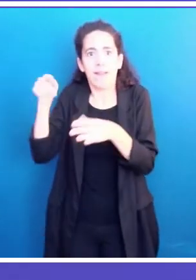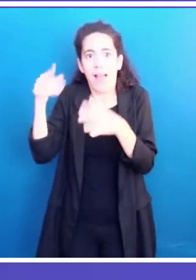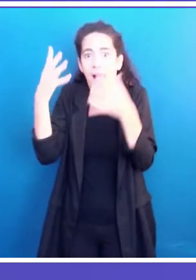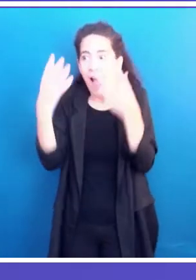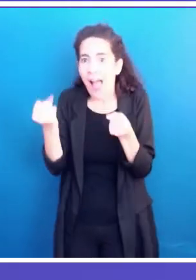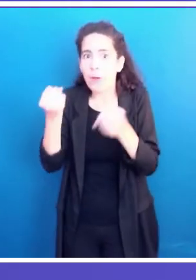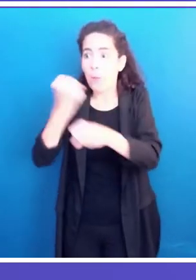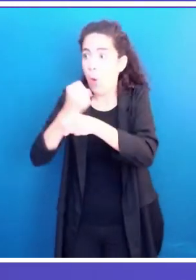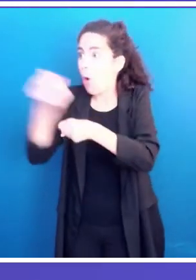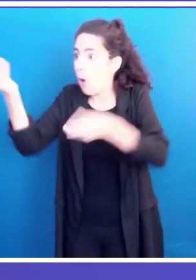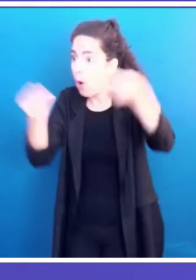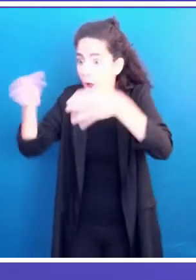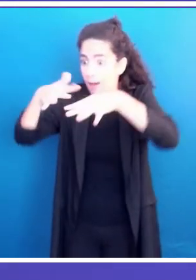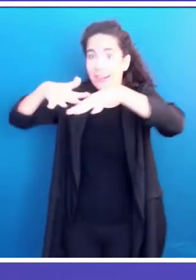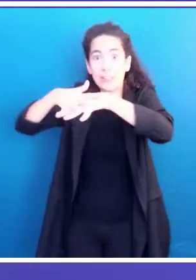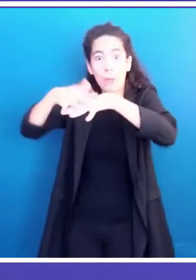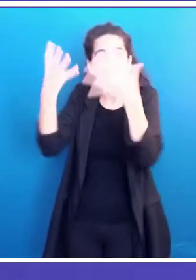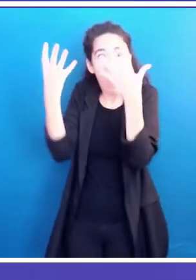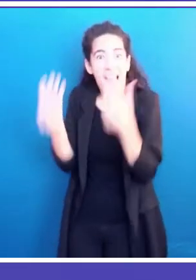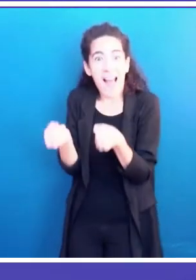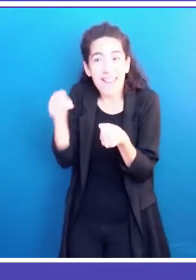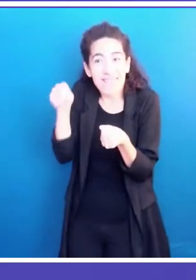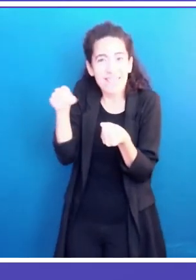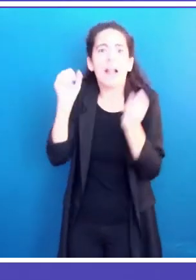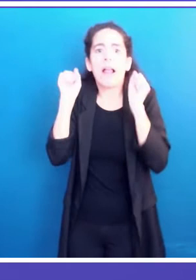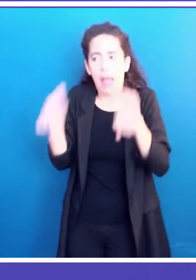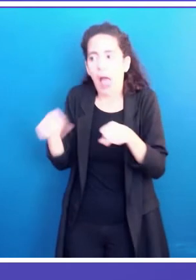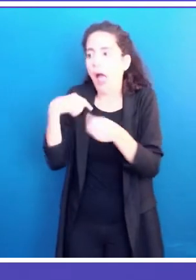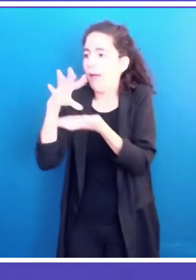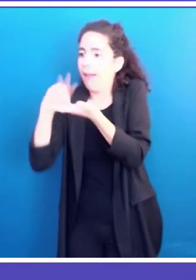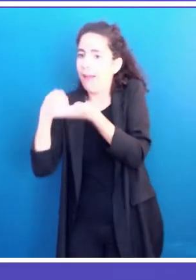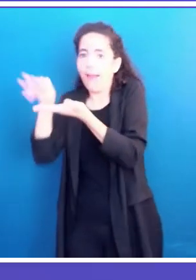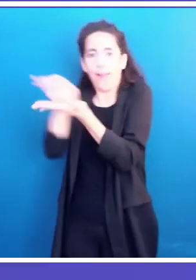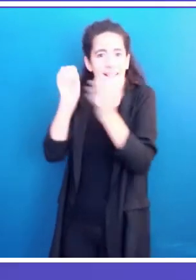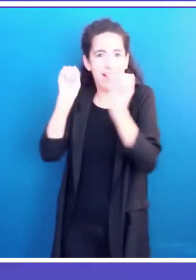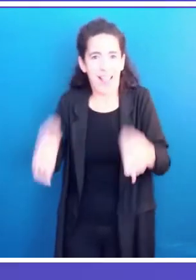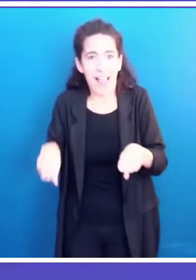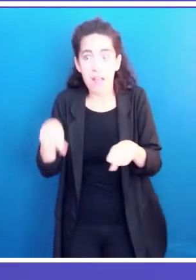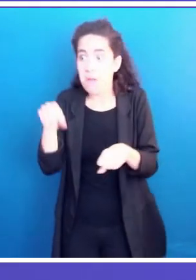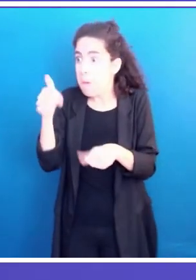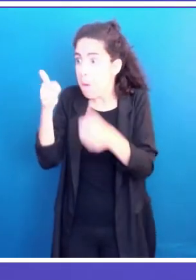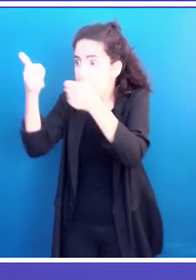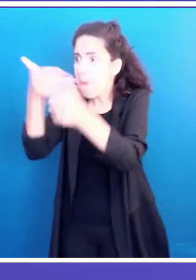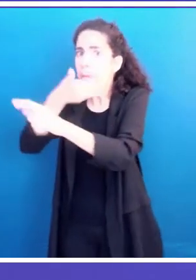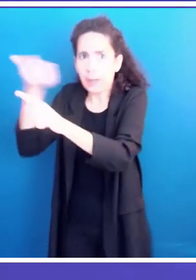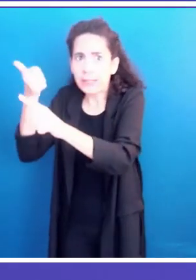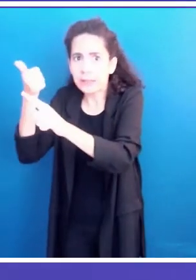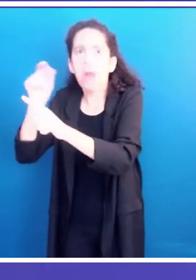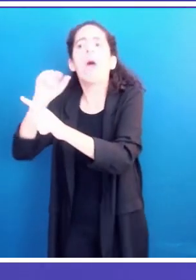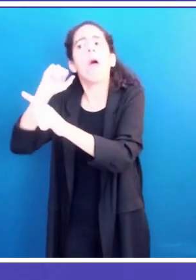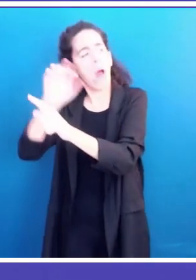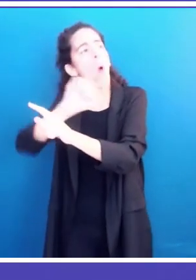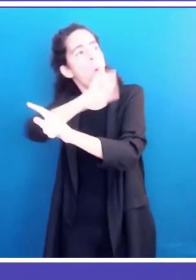وفي مجال التشبيك يمكن أن نستفيد كثيرا، وحتى على المستوى المحلي يمكن